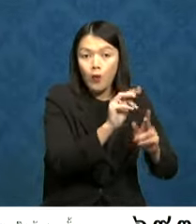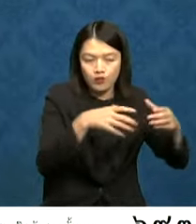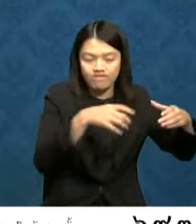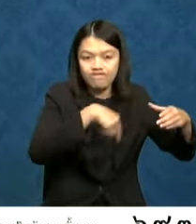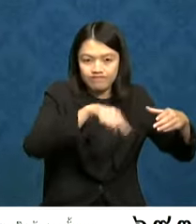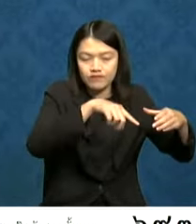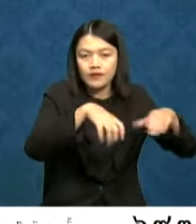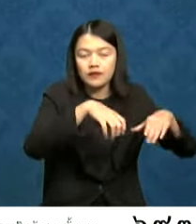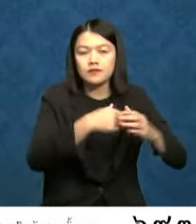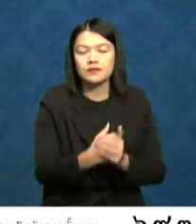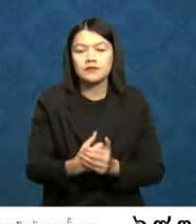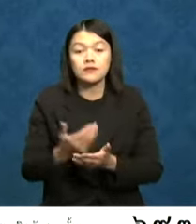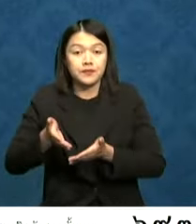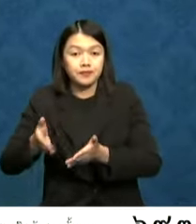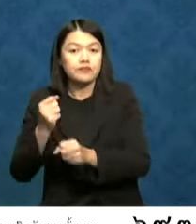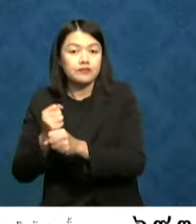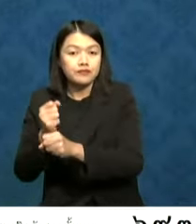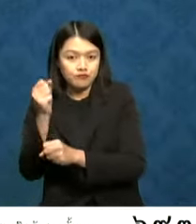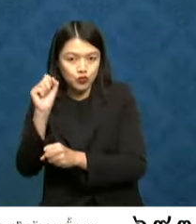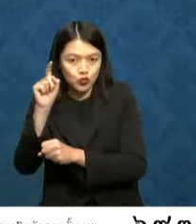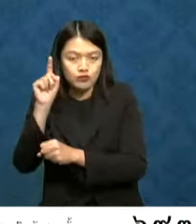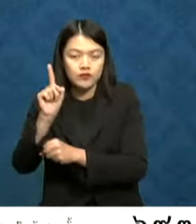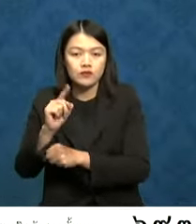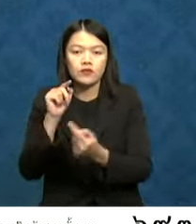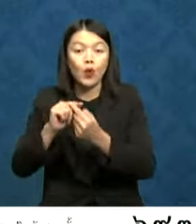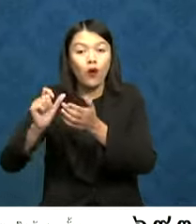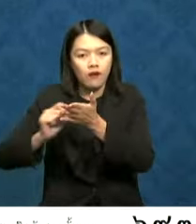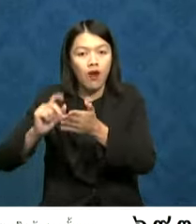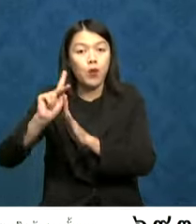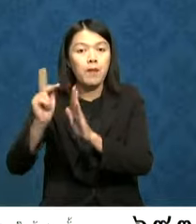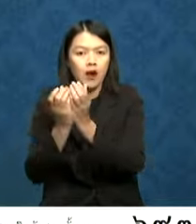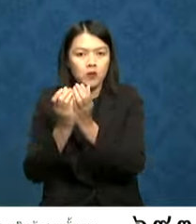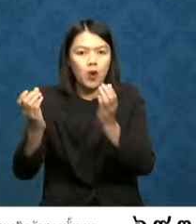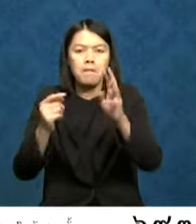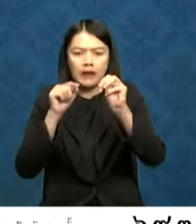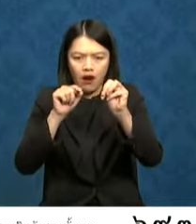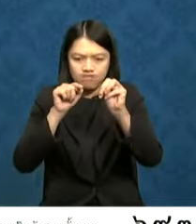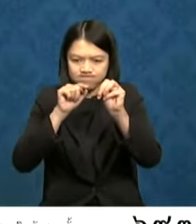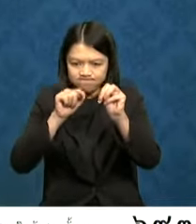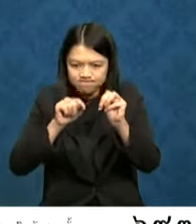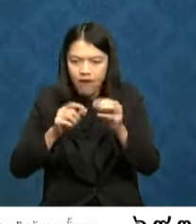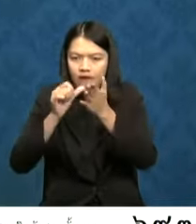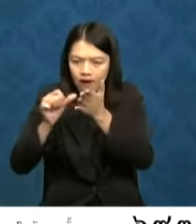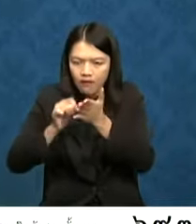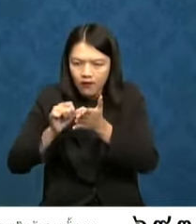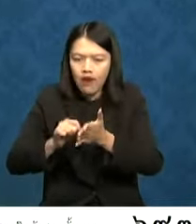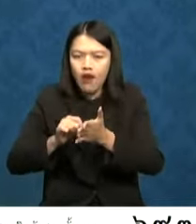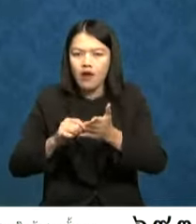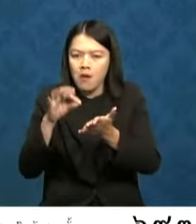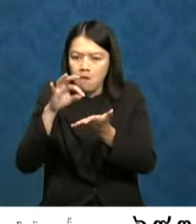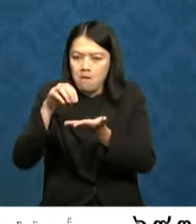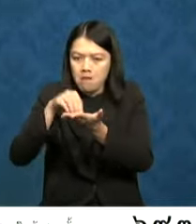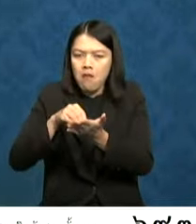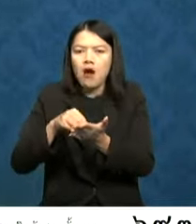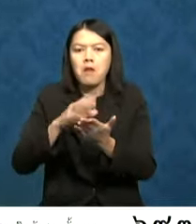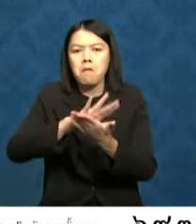ส่วนนึงครับที่สามารถดำเนินการได้ทันทีก็คือเรื่องของการแก้ไขรัฐธรรมนูญรายมาตราที่ควรควรถูกบรรจุไว้เป็นนโยบาย